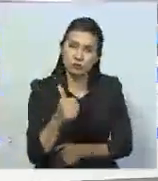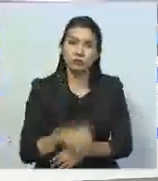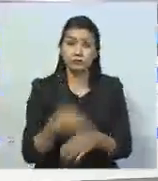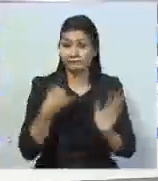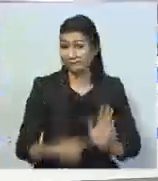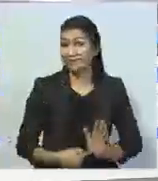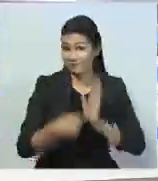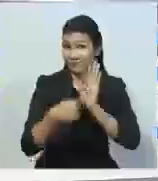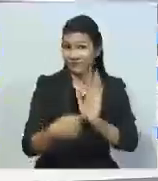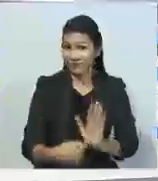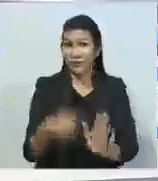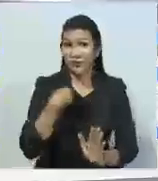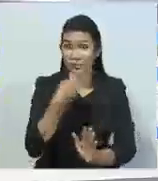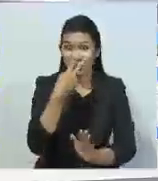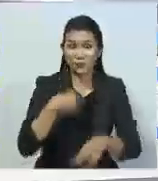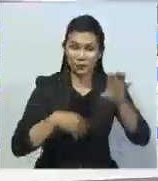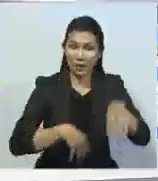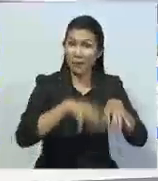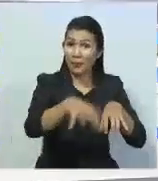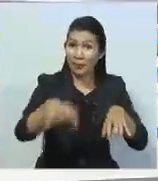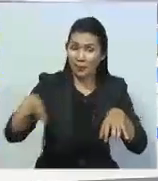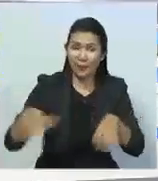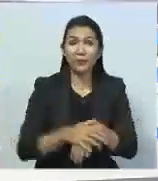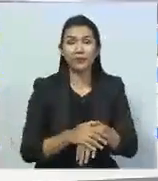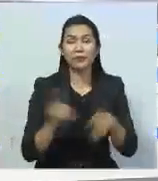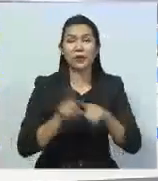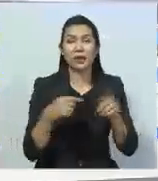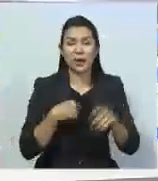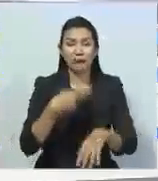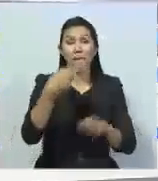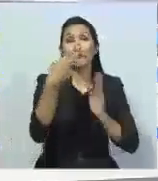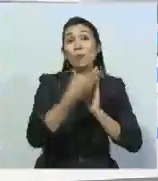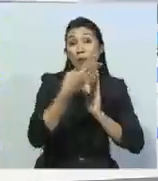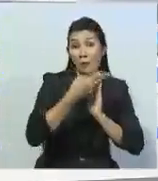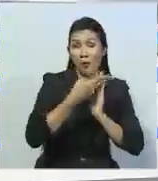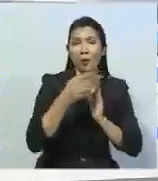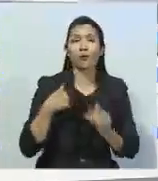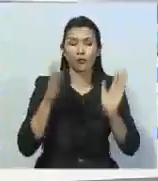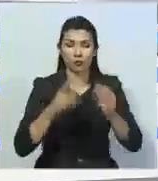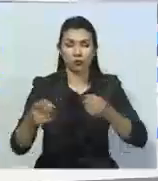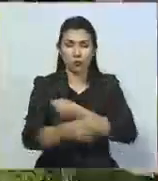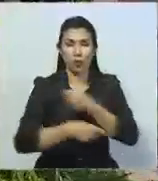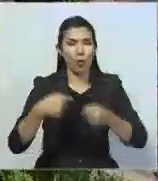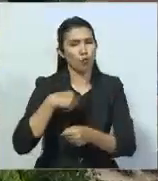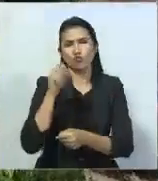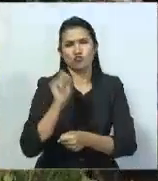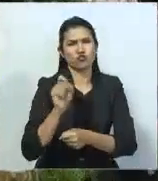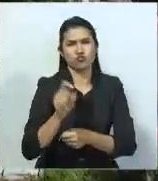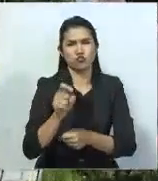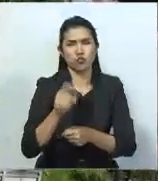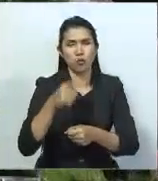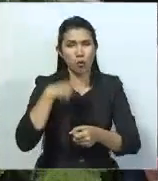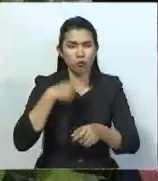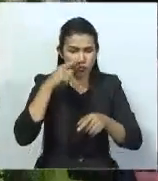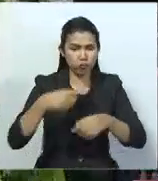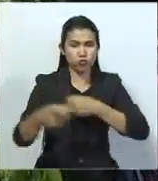จะพาไปดูบรรยากาศในแต่ละพื้นที่นะคะอย่างที่เขตอำเภอเมืองหนองคายเนี่ยค่ะชาวนาเขาเรียกว่าเร่งกันเก็บเกี่ยวผลผลิต